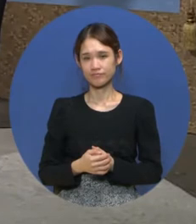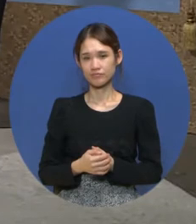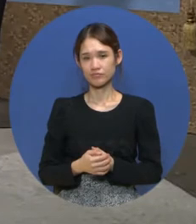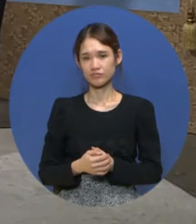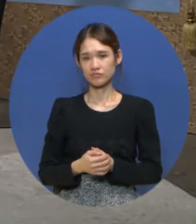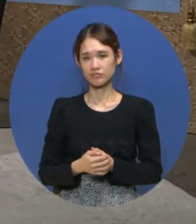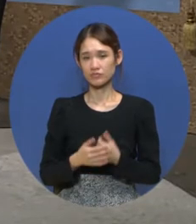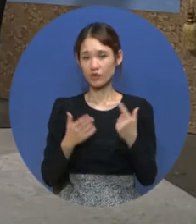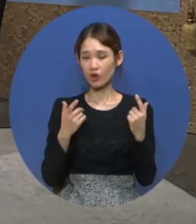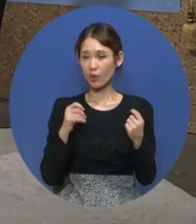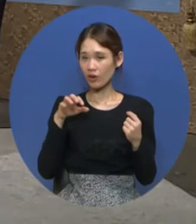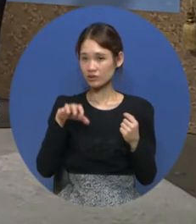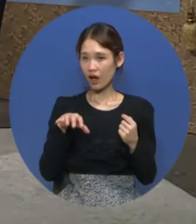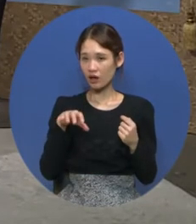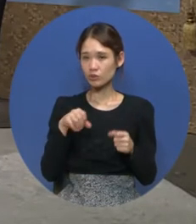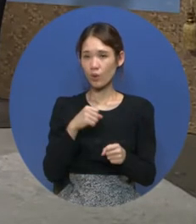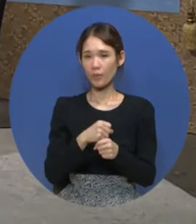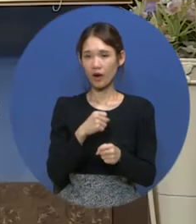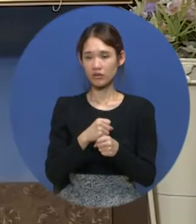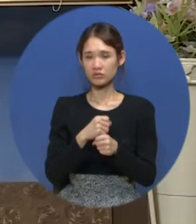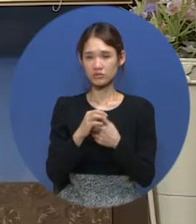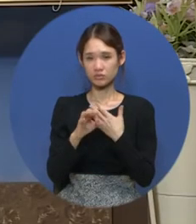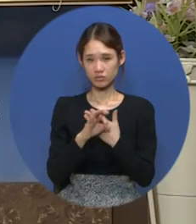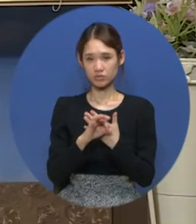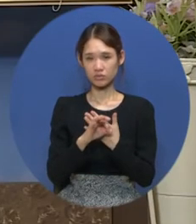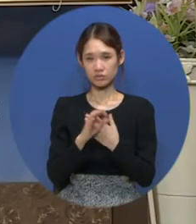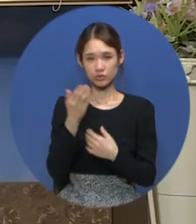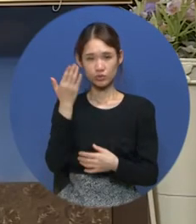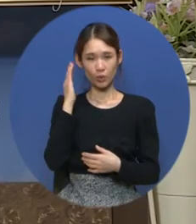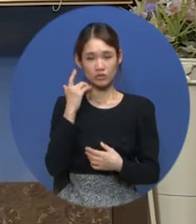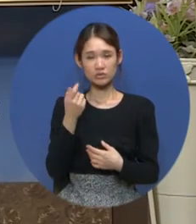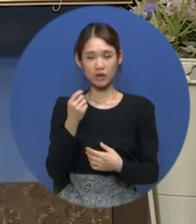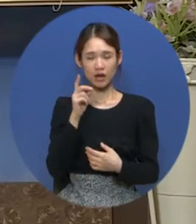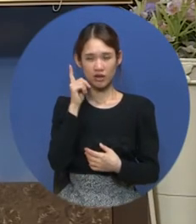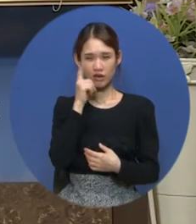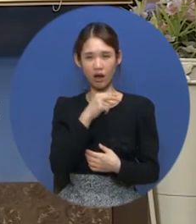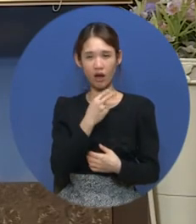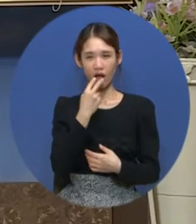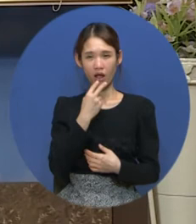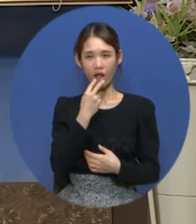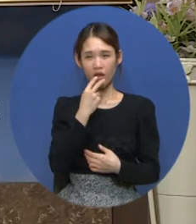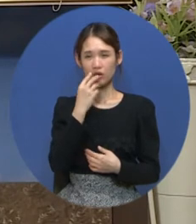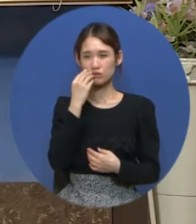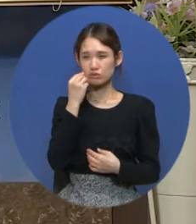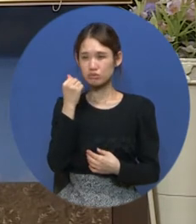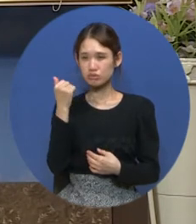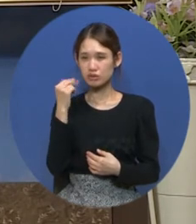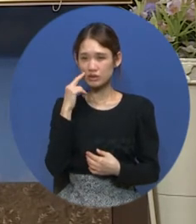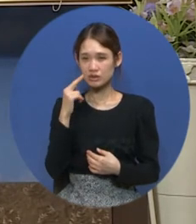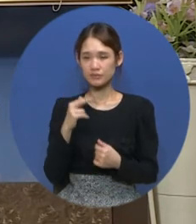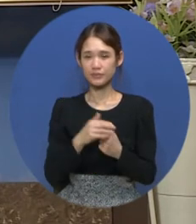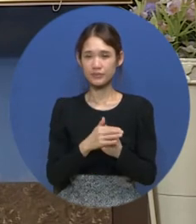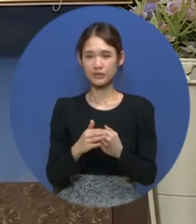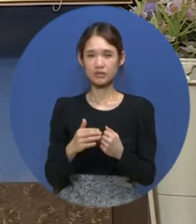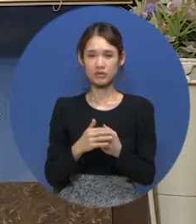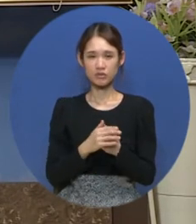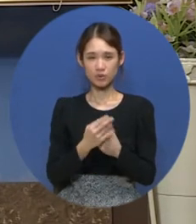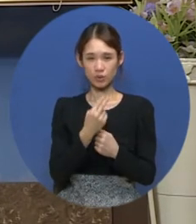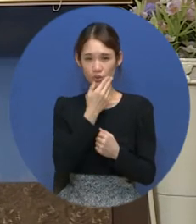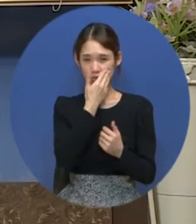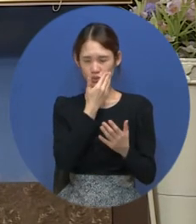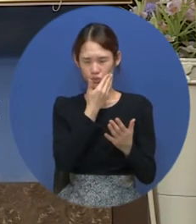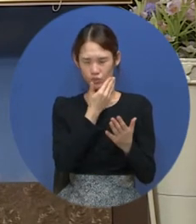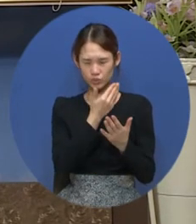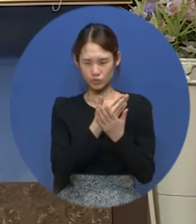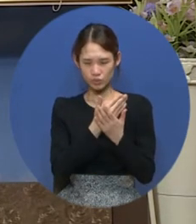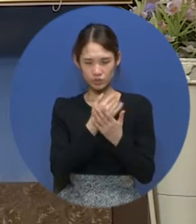그런 장소가 만들어진다면 은 요즘같이 이 미세먼지가 심해서 또 이 공기의 소중함을 느끼는